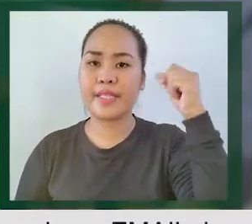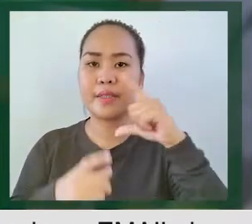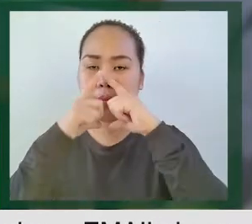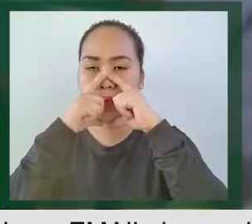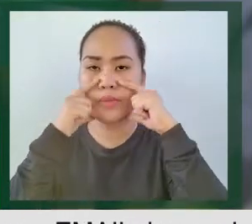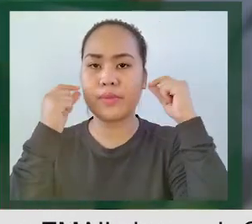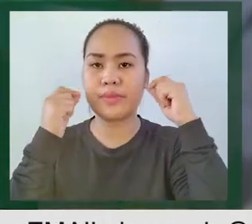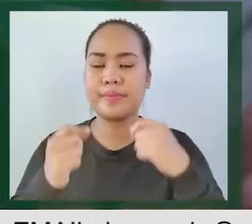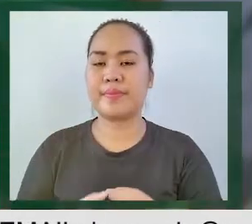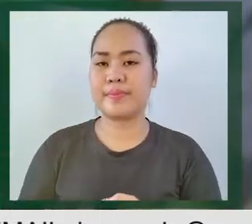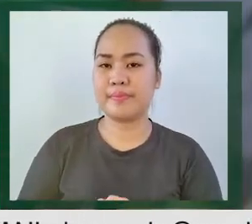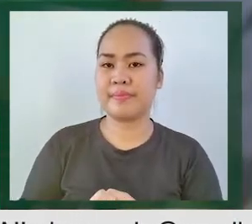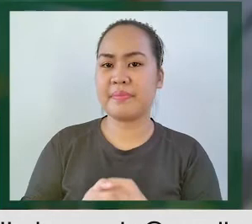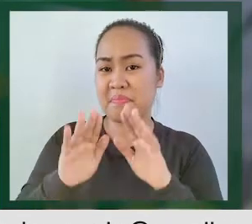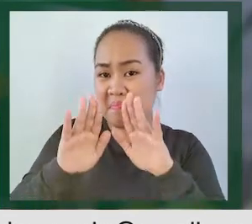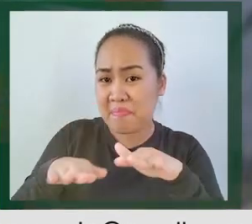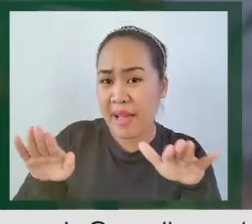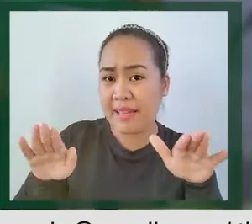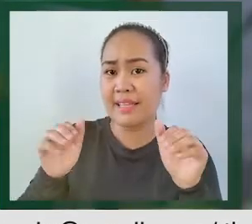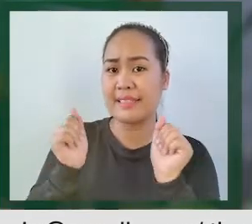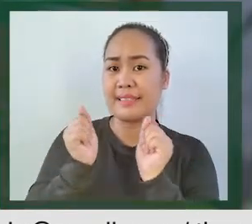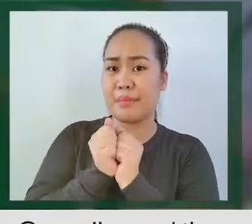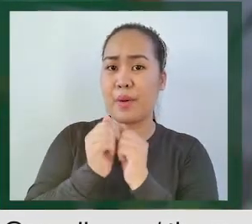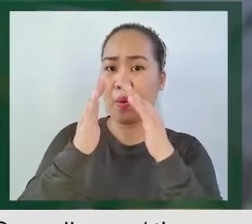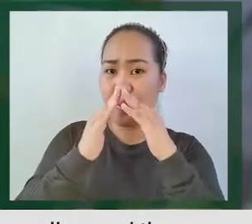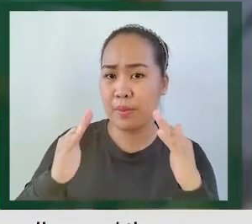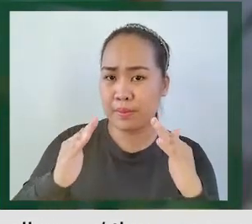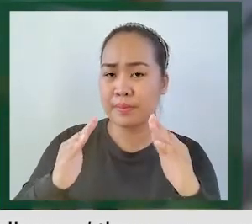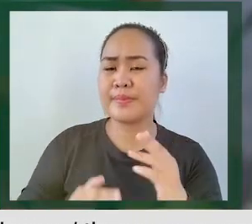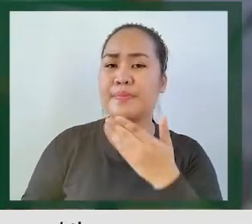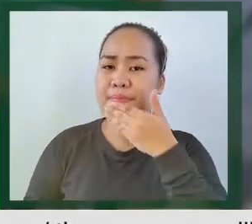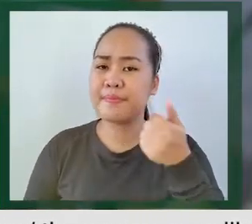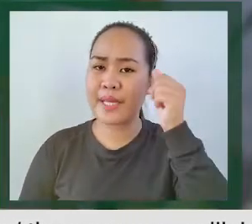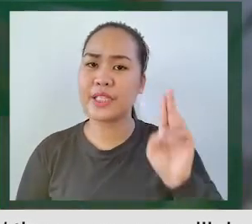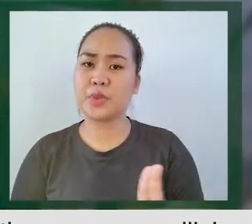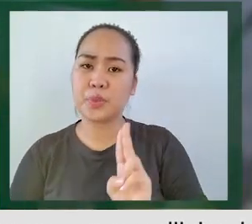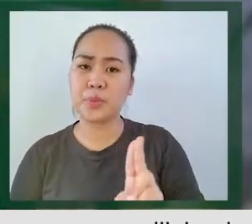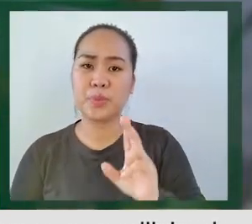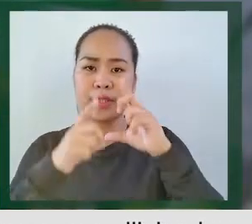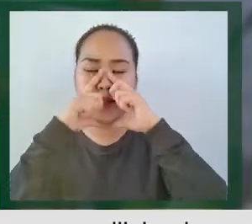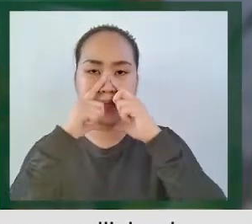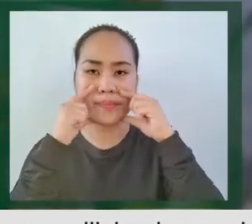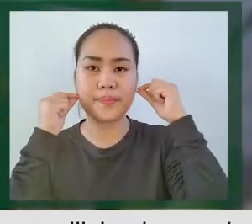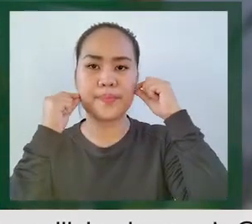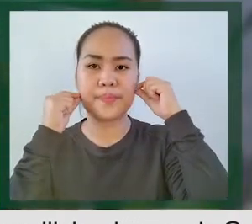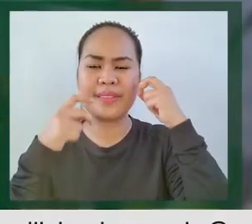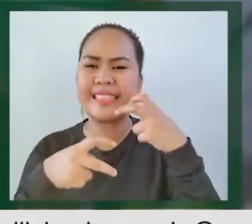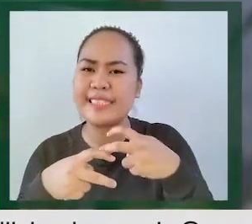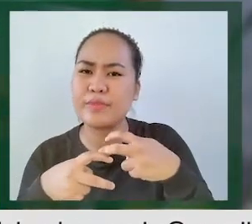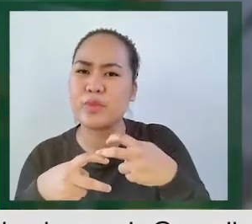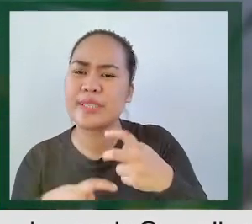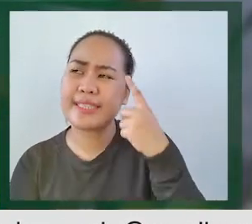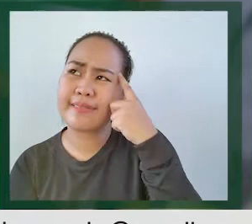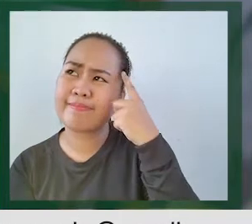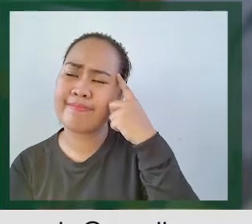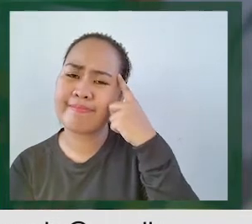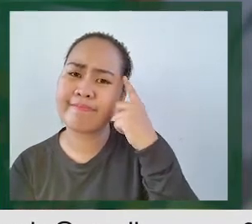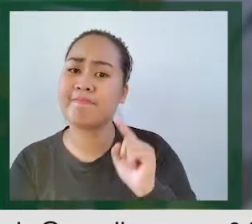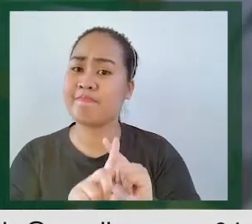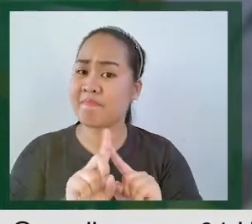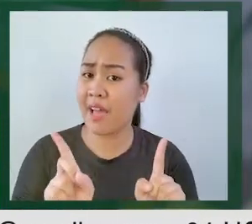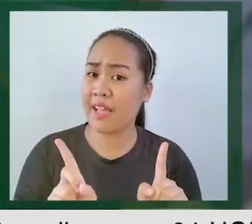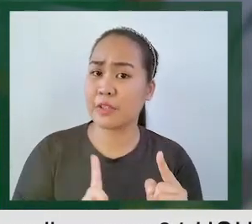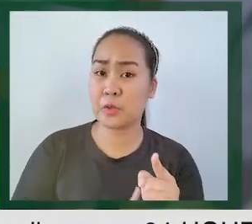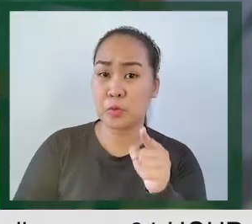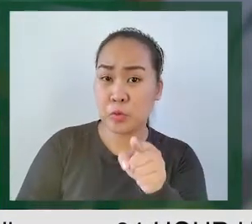lumalabas, no, at nakikita mo yung nakikipagsapalaran tayo eh tuwing labas labas natin ang ating mga tahanan kasi 'di